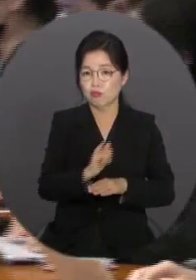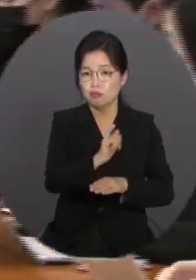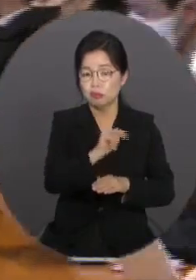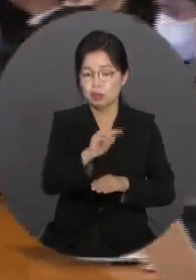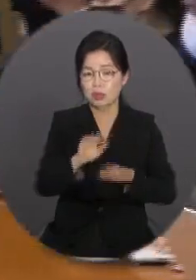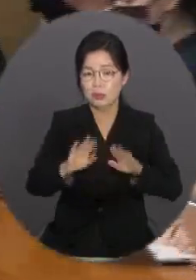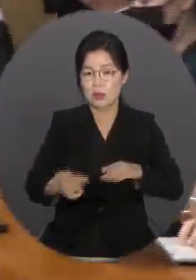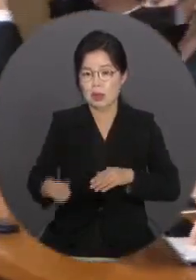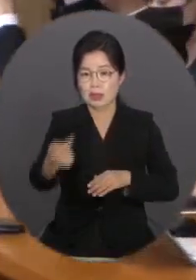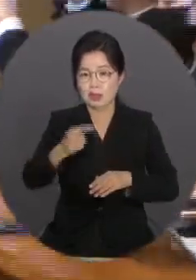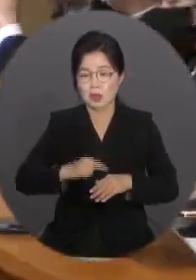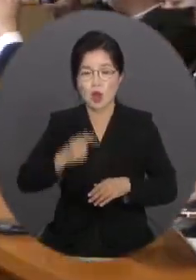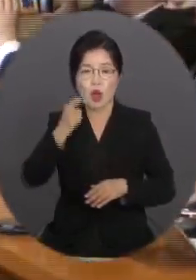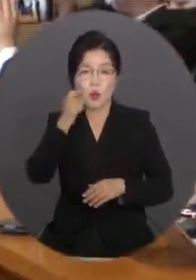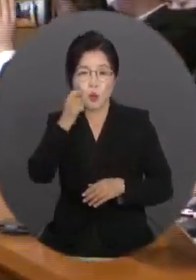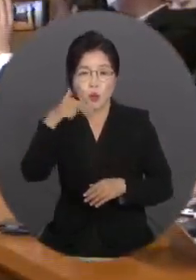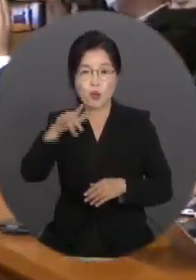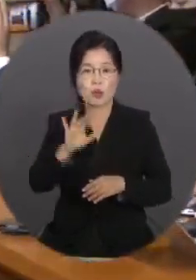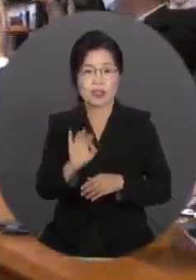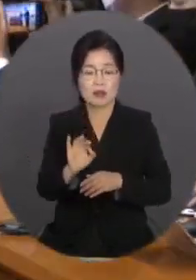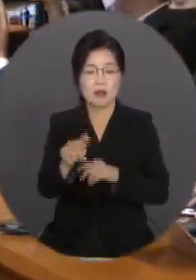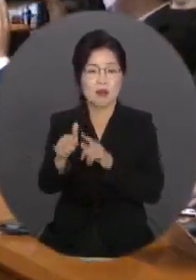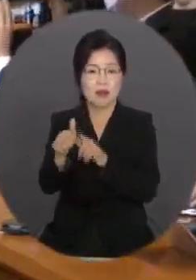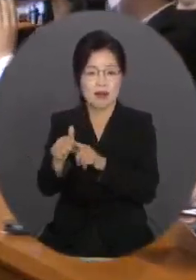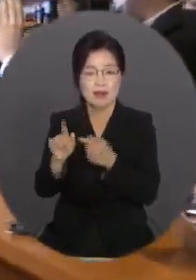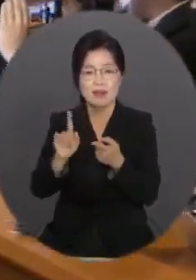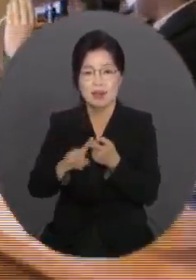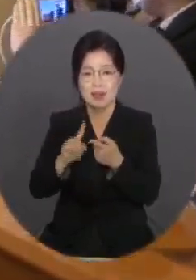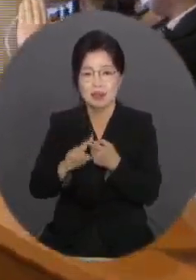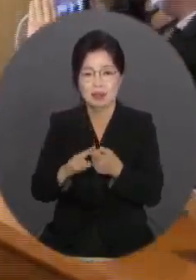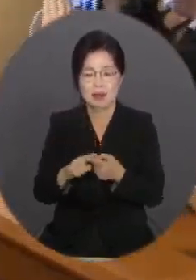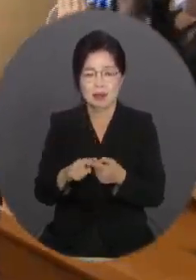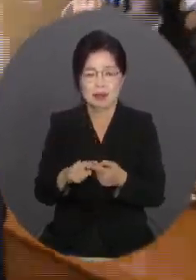국정감사에 불출석한 종명규 현대산업개발 회장에 대해선